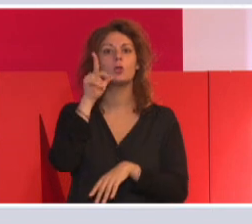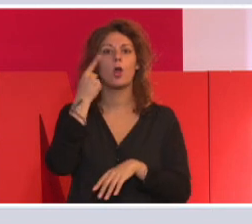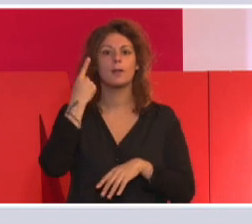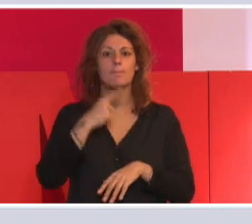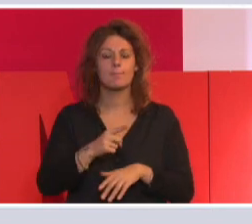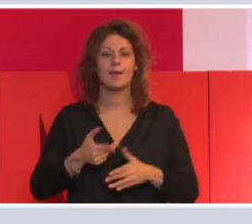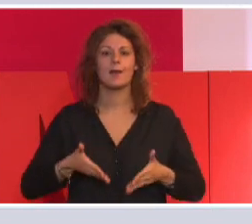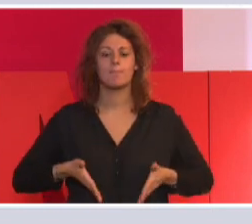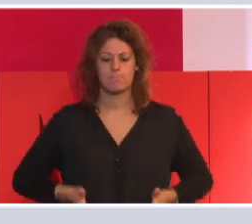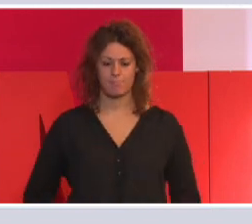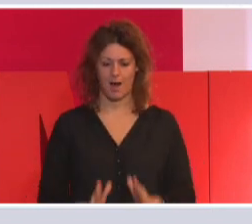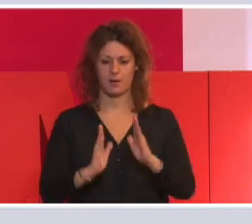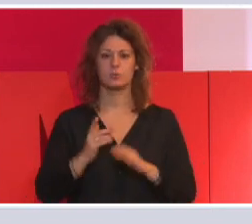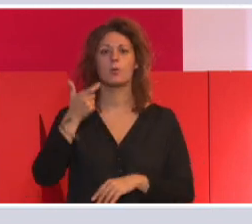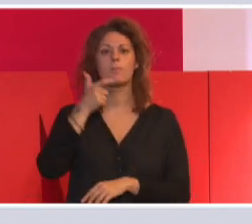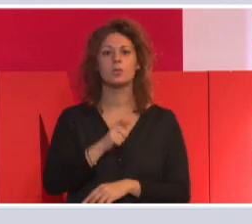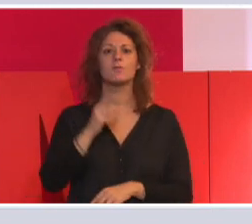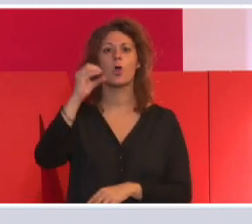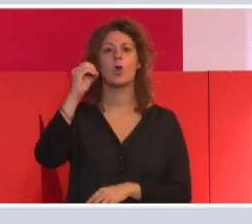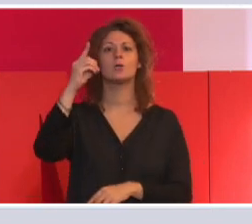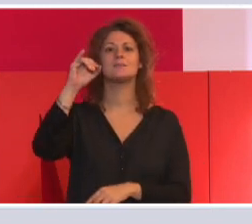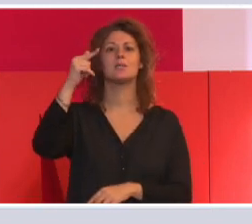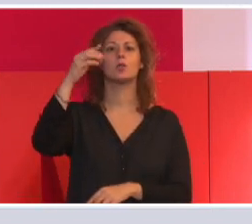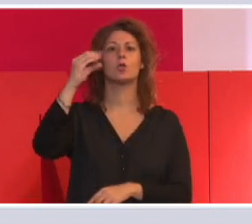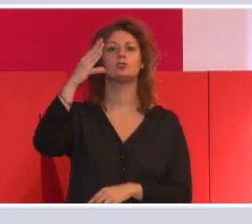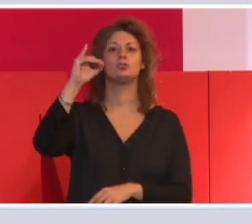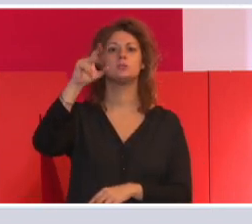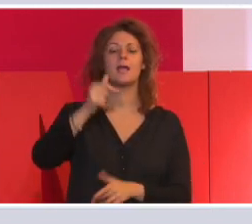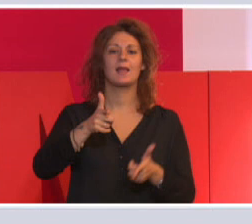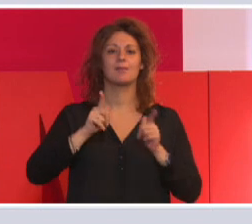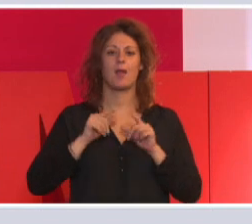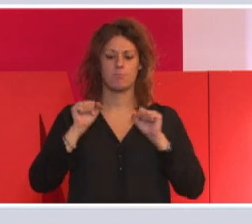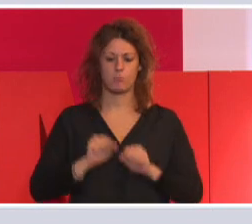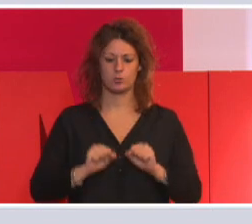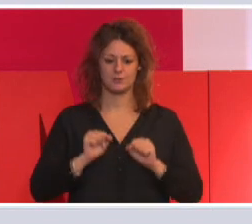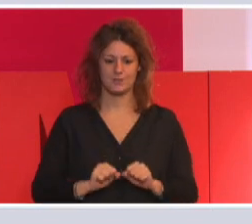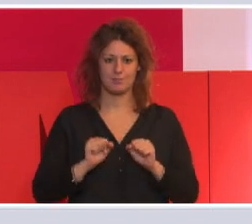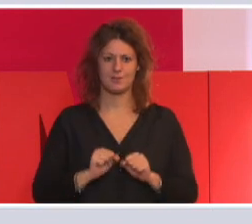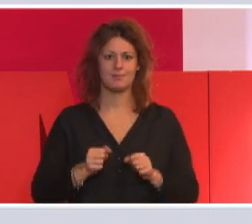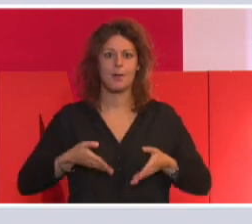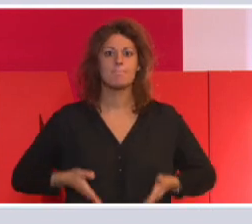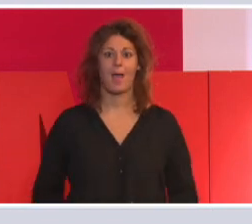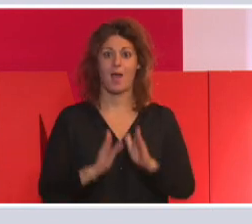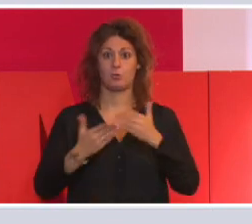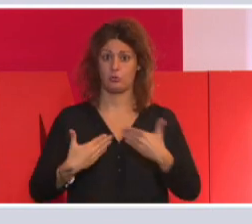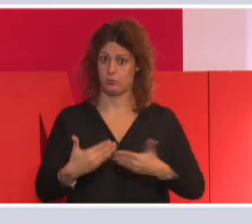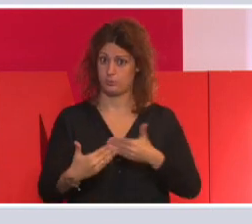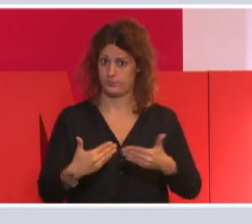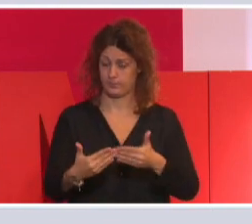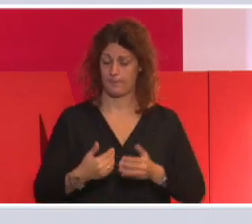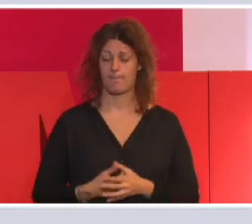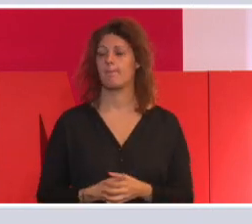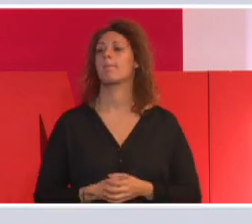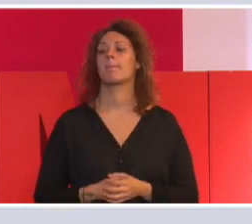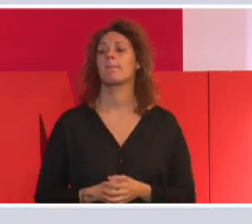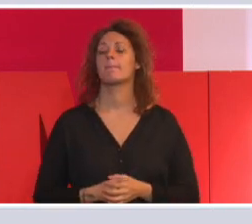tanto che ossitocina dal greco significa parto rapido dale che poi vinse il nobel per un'altra per